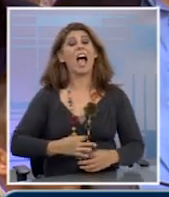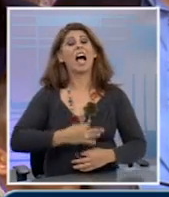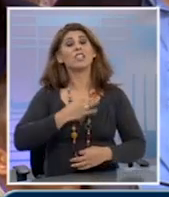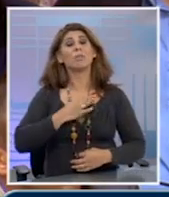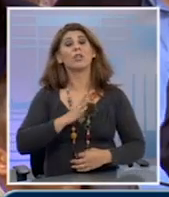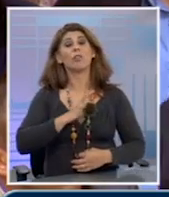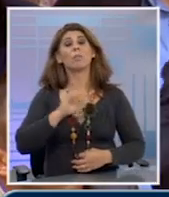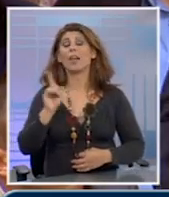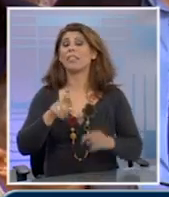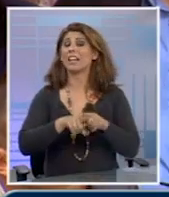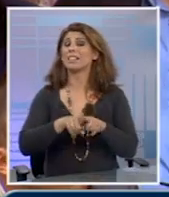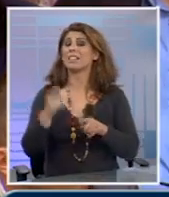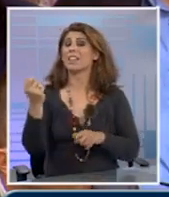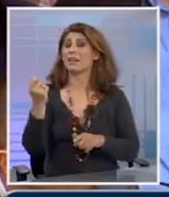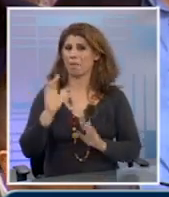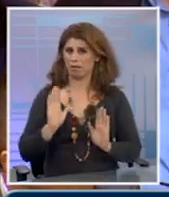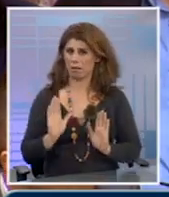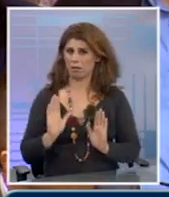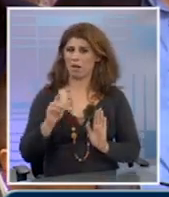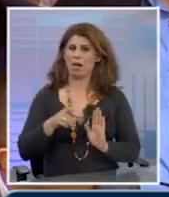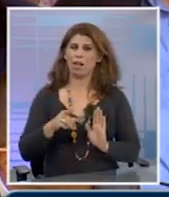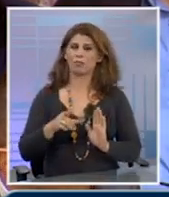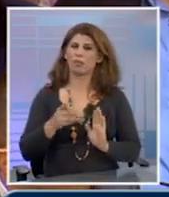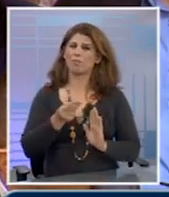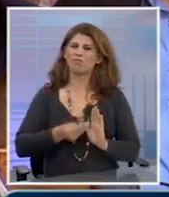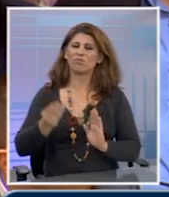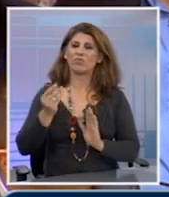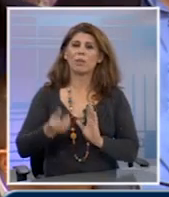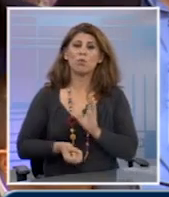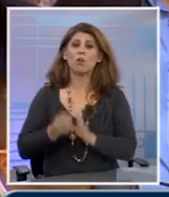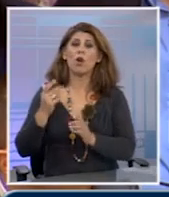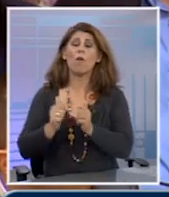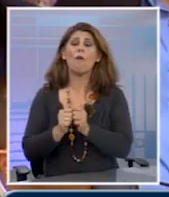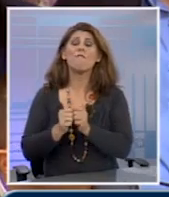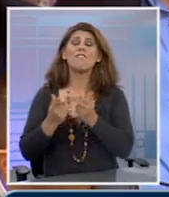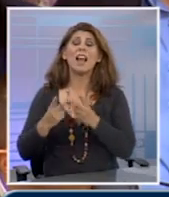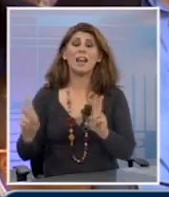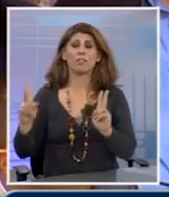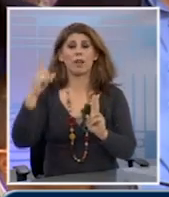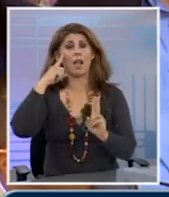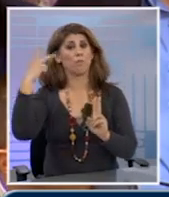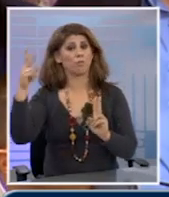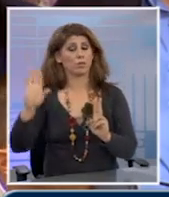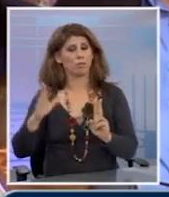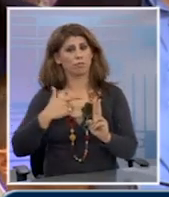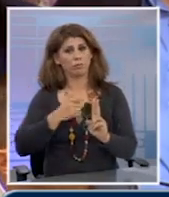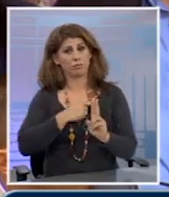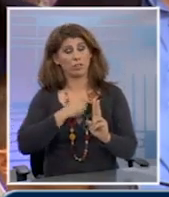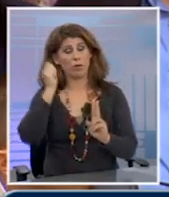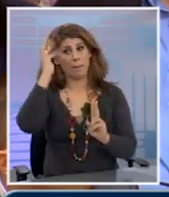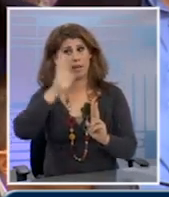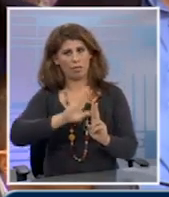του ανθρώπου δεν εξαρτάται από τα χρήματα αυτή είναι μί άκρως νεοφιλελεύθερη άποψη την οποία θεωρώ